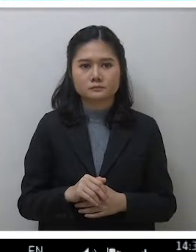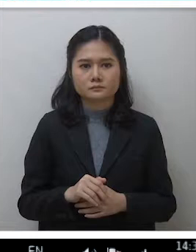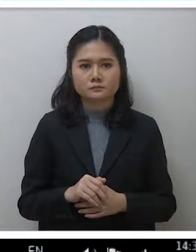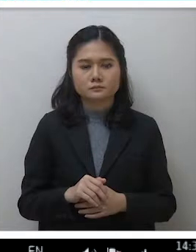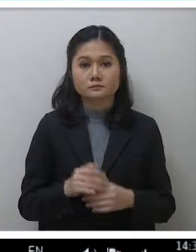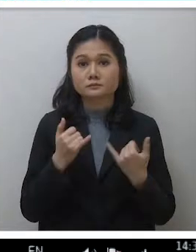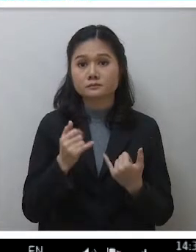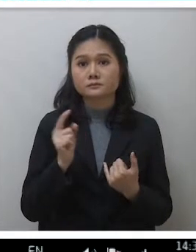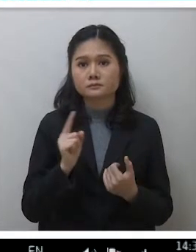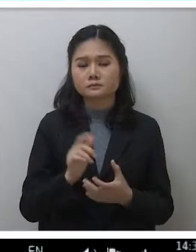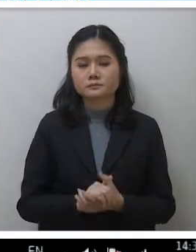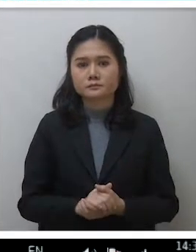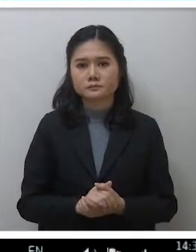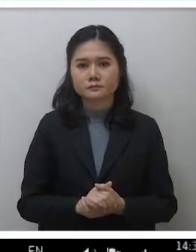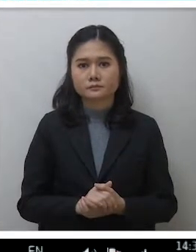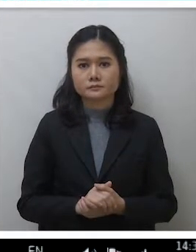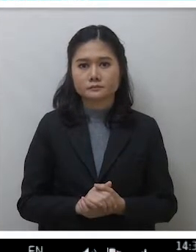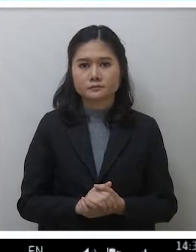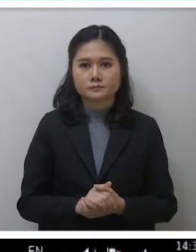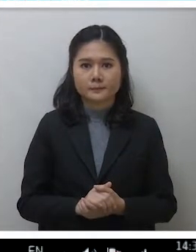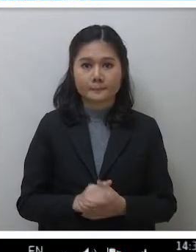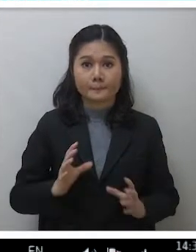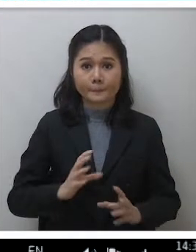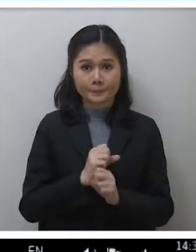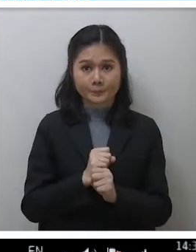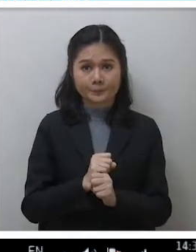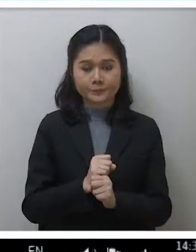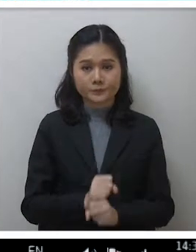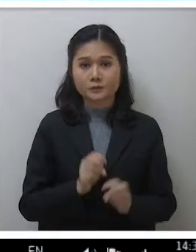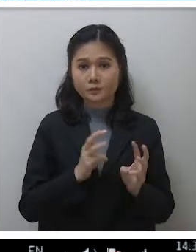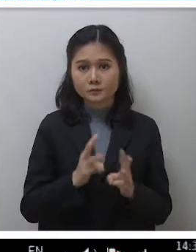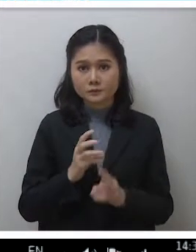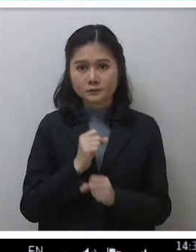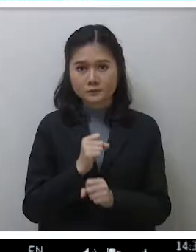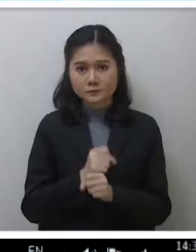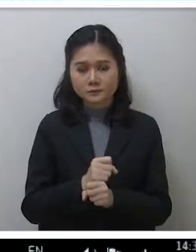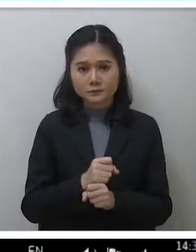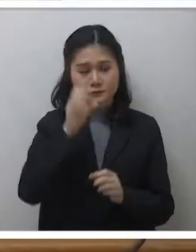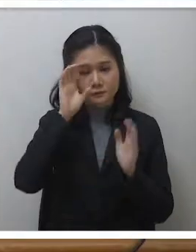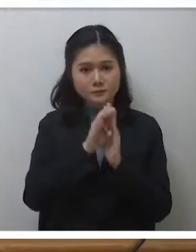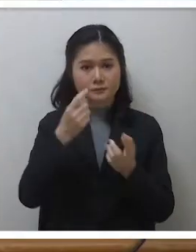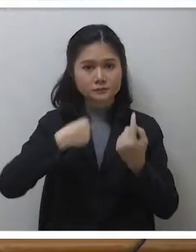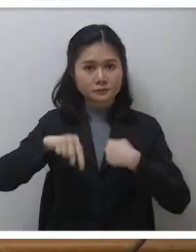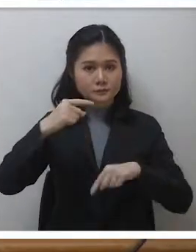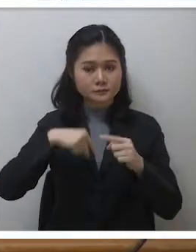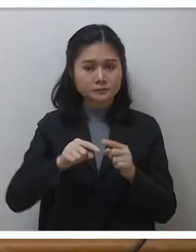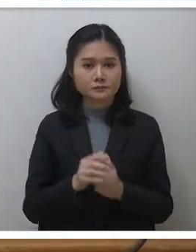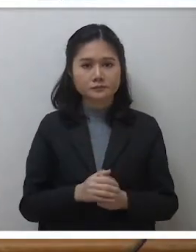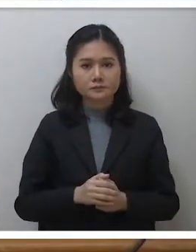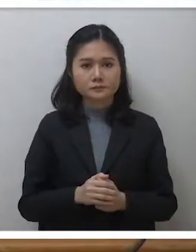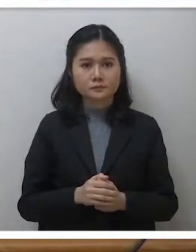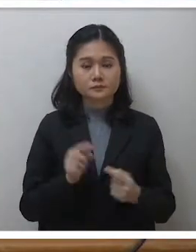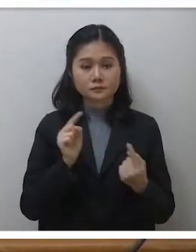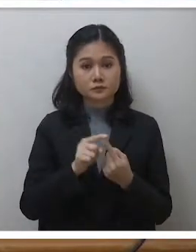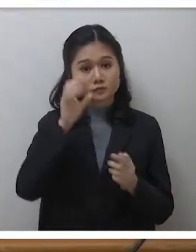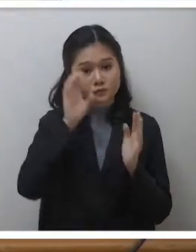ครับเพราะฉะนั้นก็มาสรุปว่าหลักการของการทำภาพเคลื่อนไหวแบบเฟ